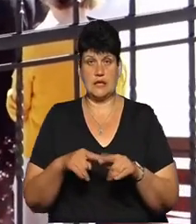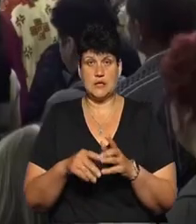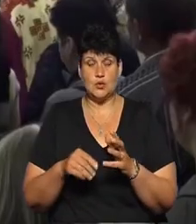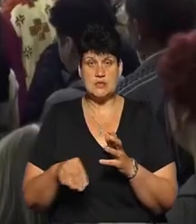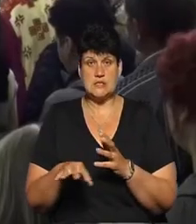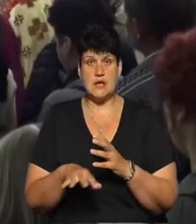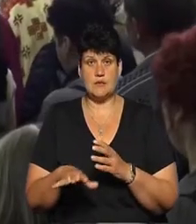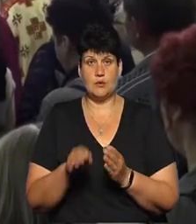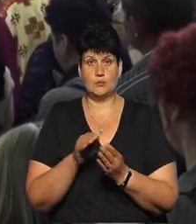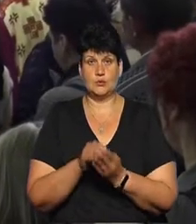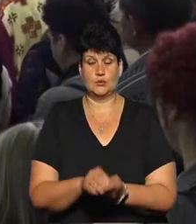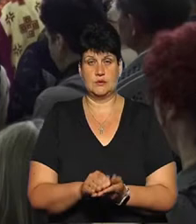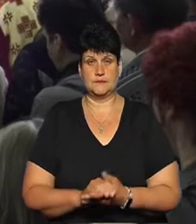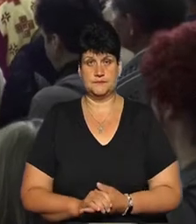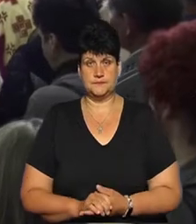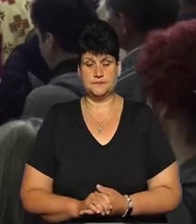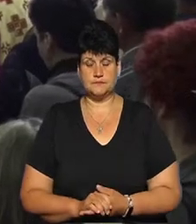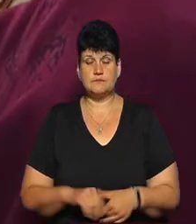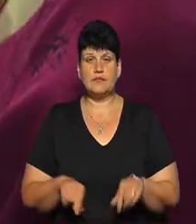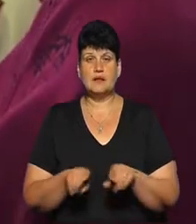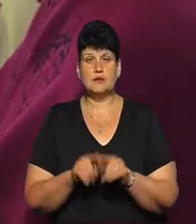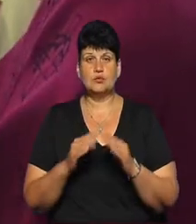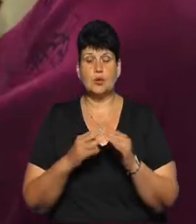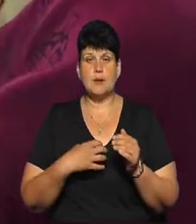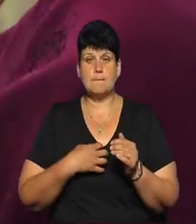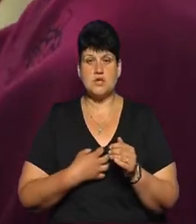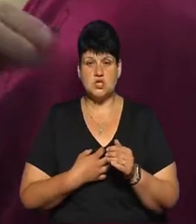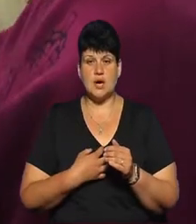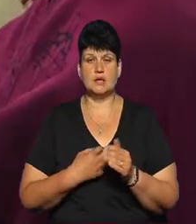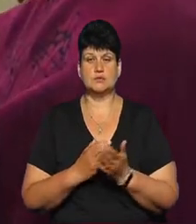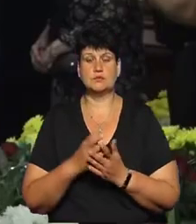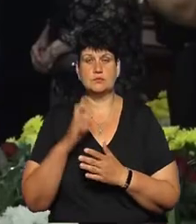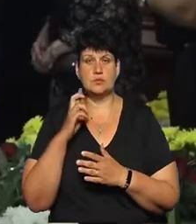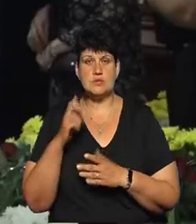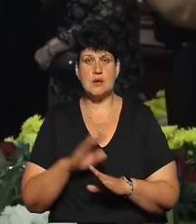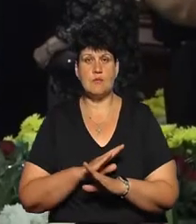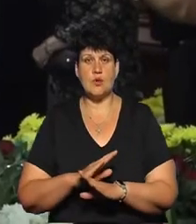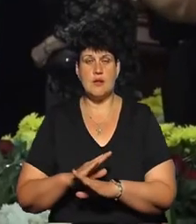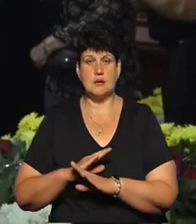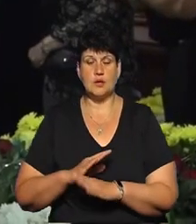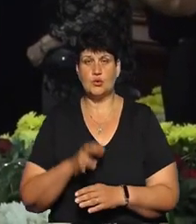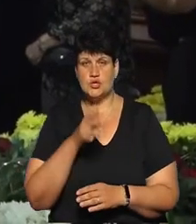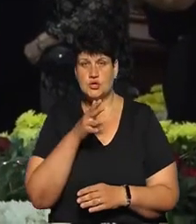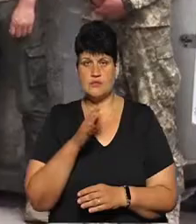похоронити. Також у Домі печалі відправили панахиду за полеглими у Часовому Яру бійцями.